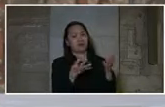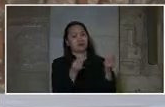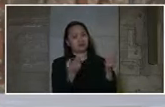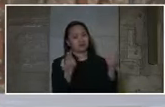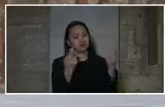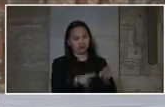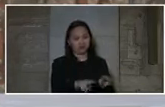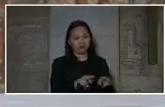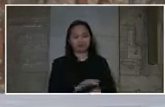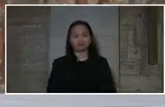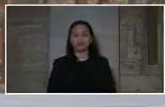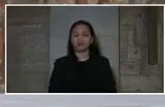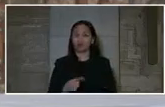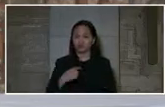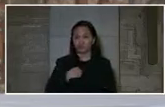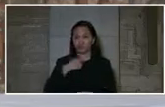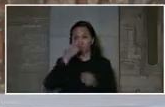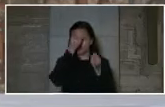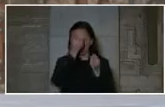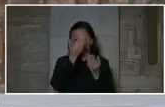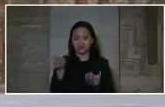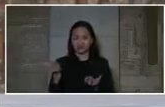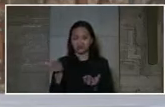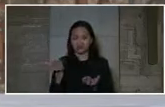Well, I tell you why.